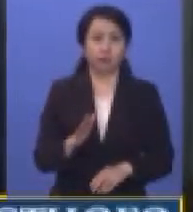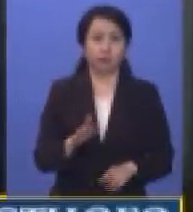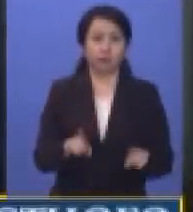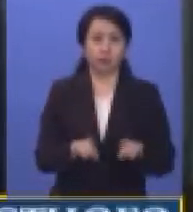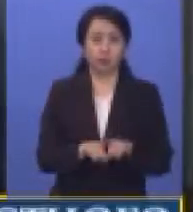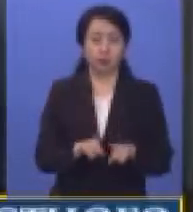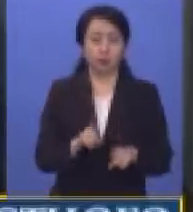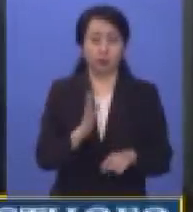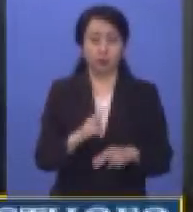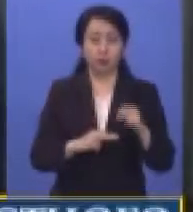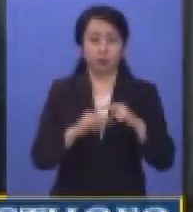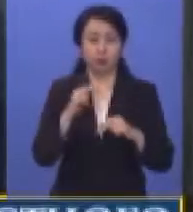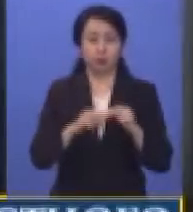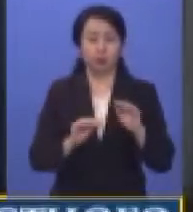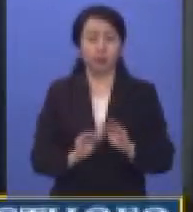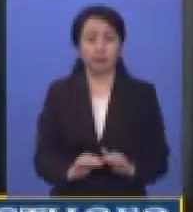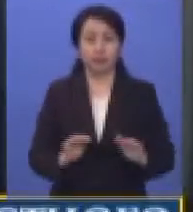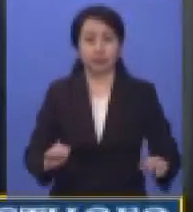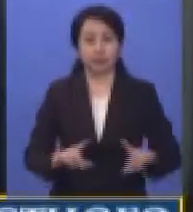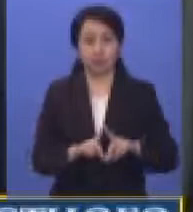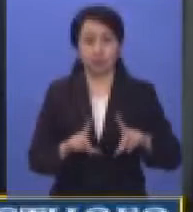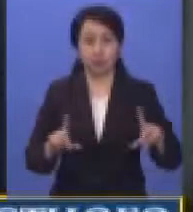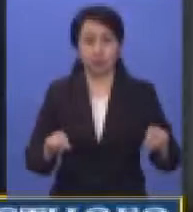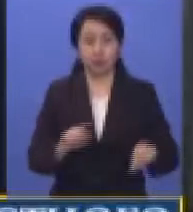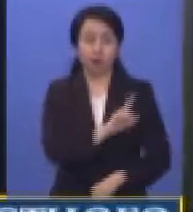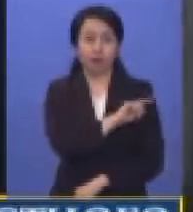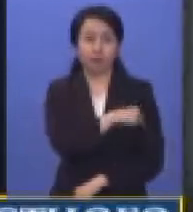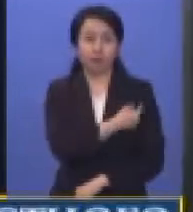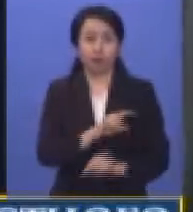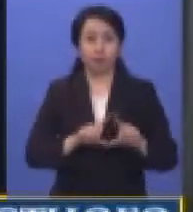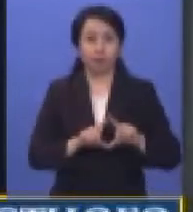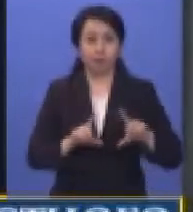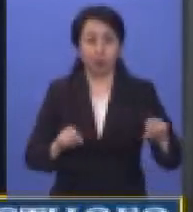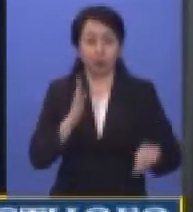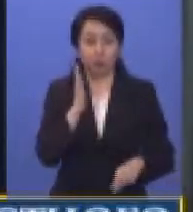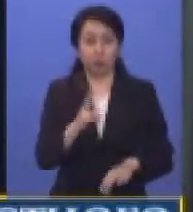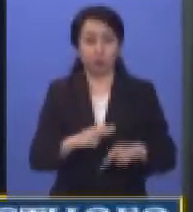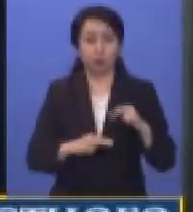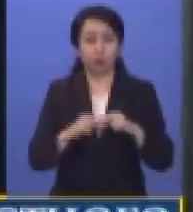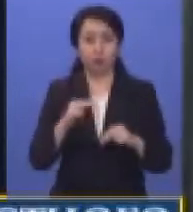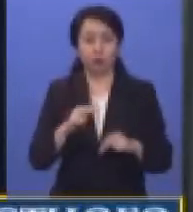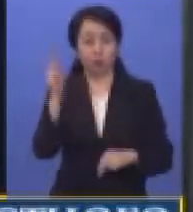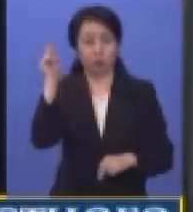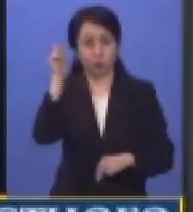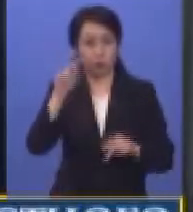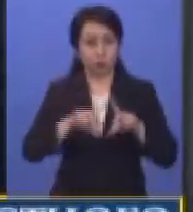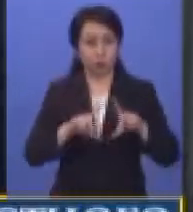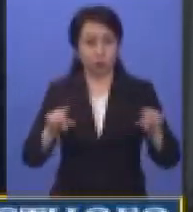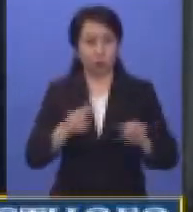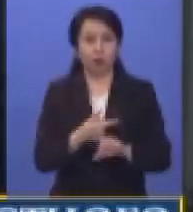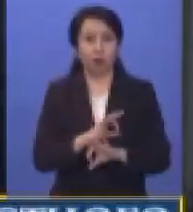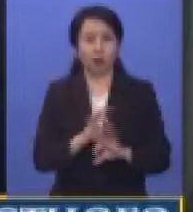Также будем строить там детский сад. Строить будем поликлинику, будем строить там школу. То есть это очень хороший